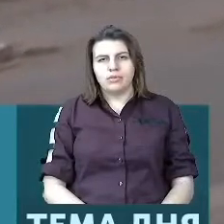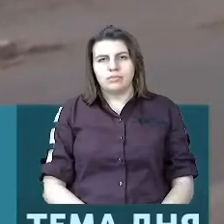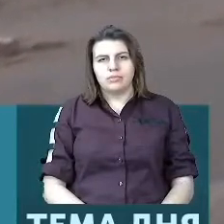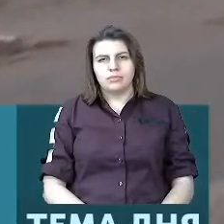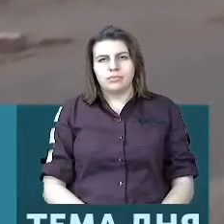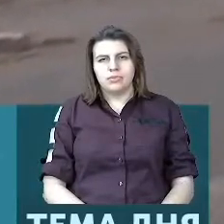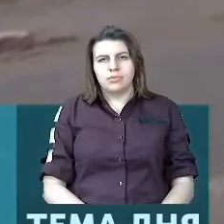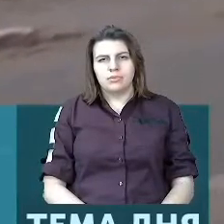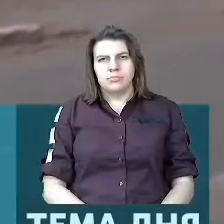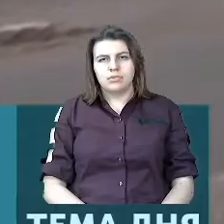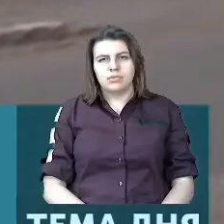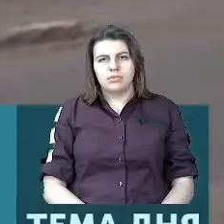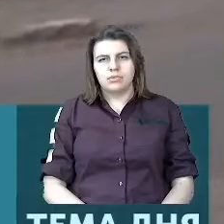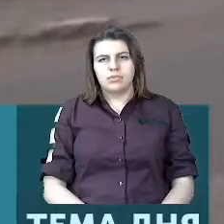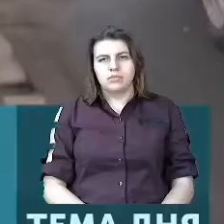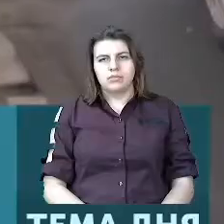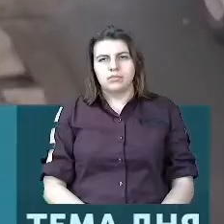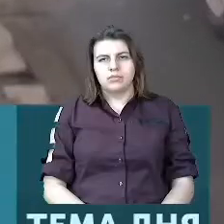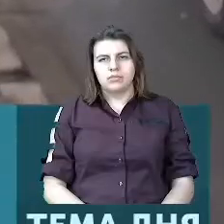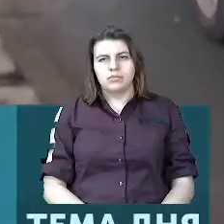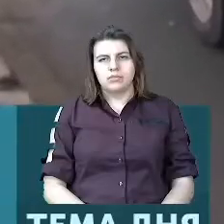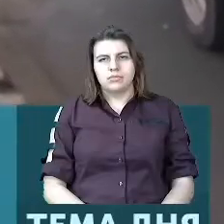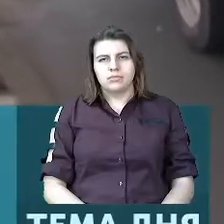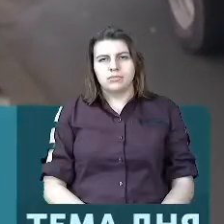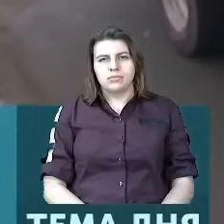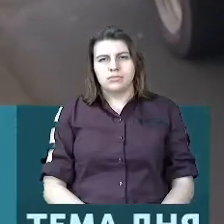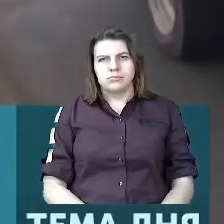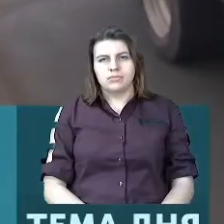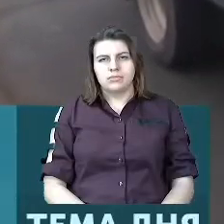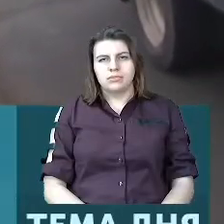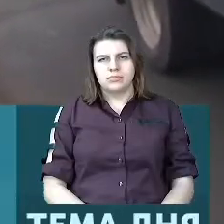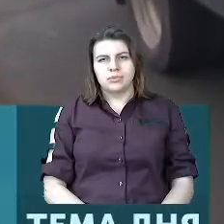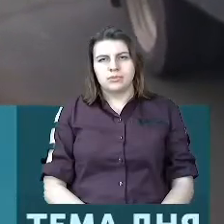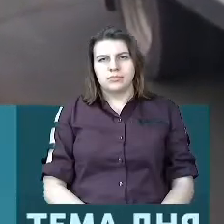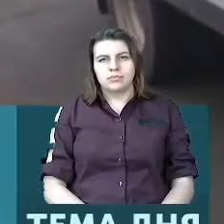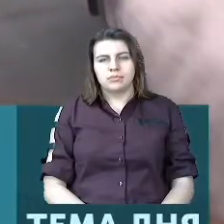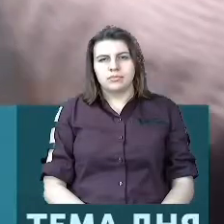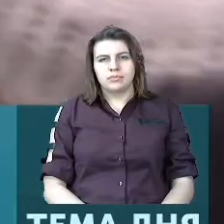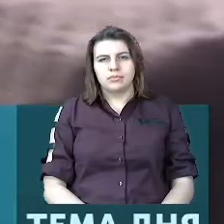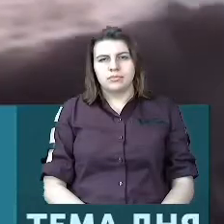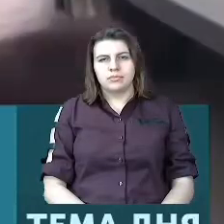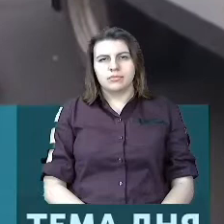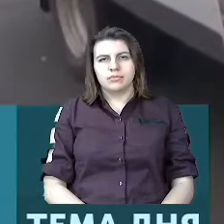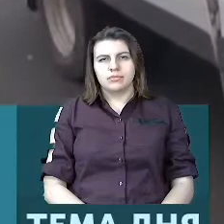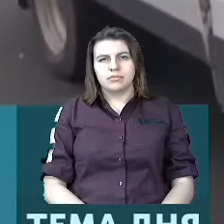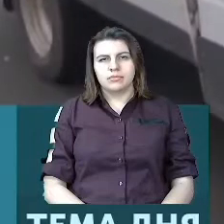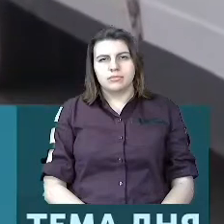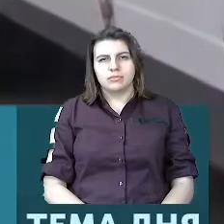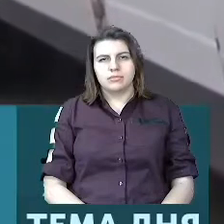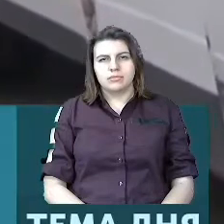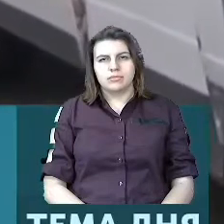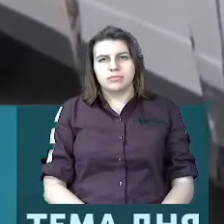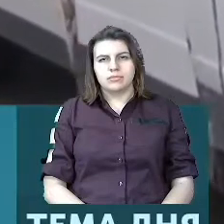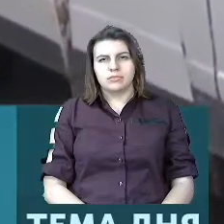Акція я перекриття дороги. Проїхати можна чи ні? Покажи, я проїду, я на роботі люди.